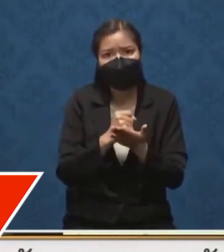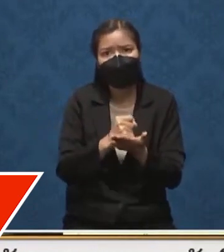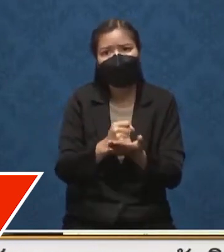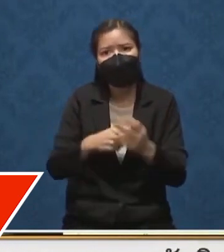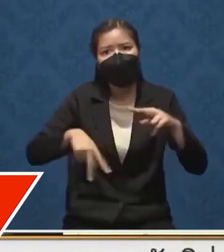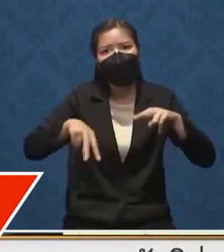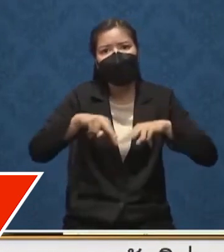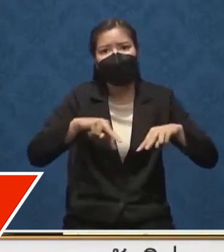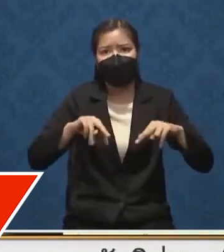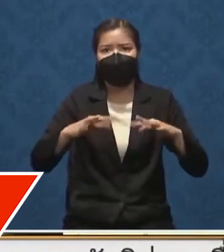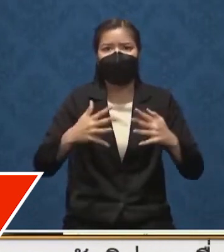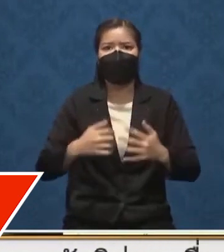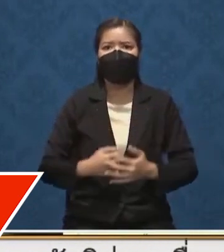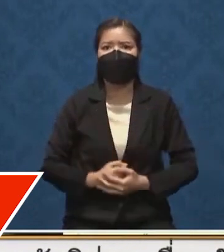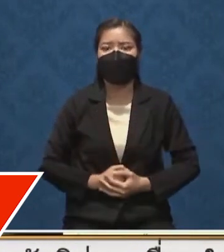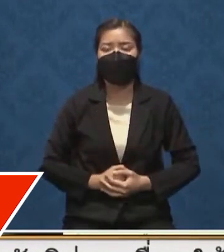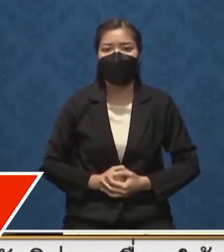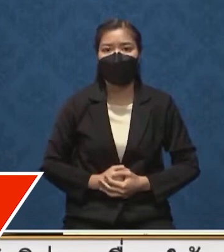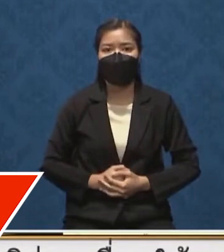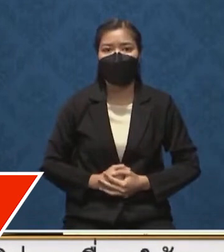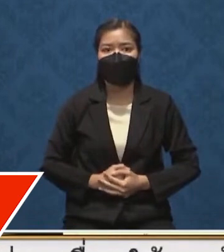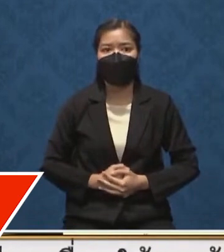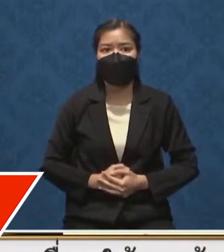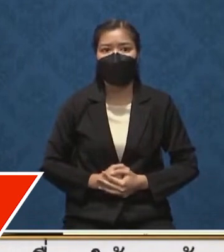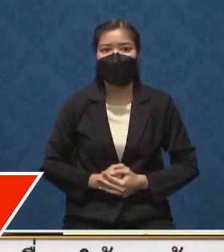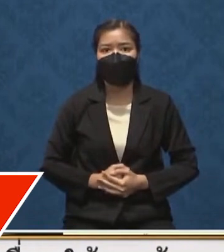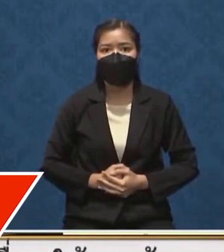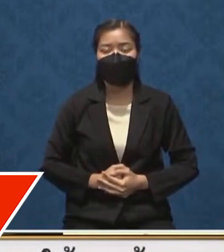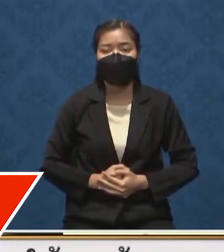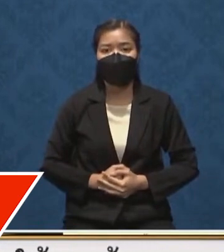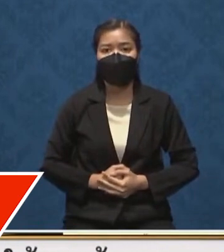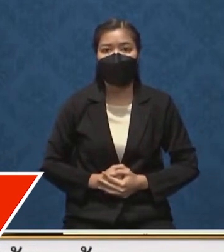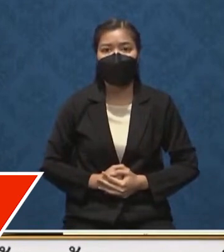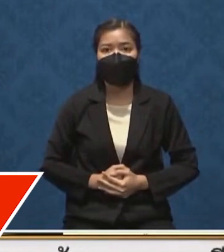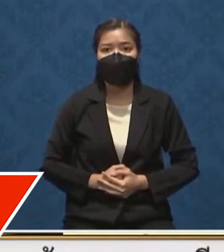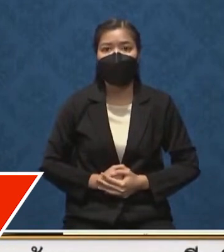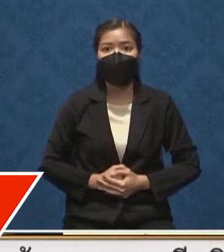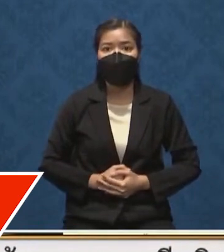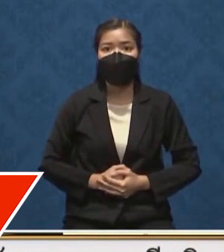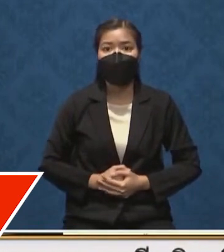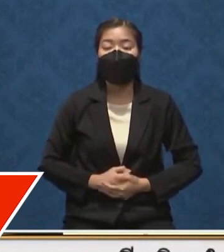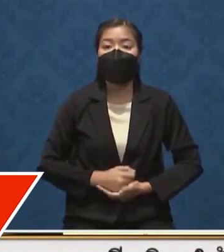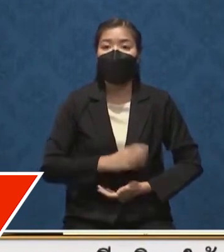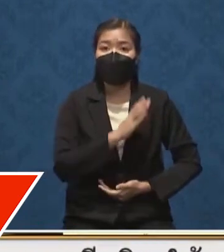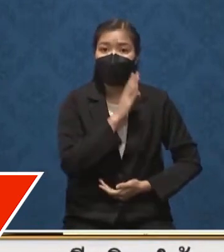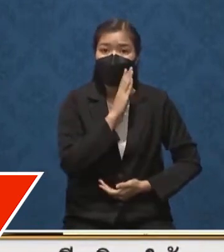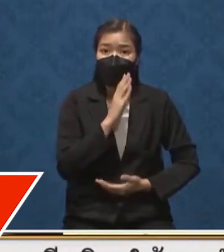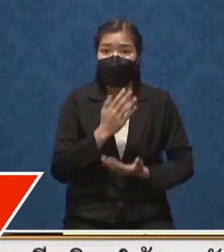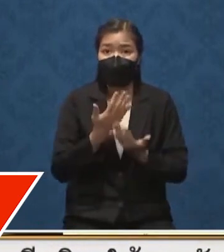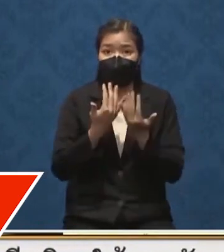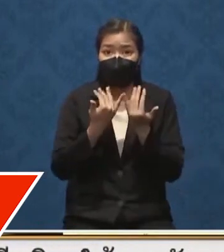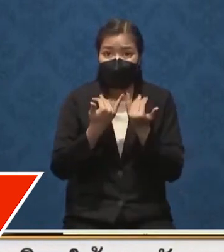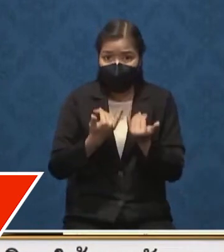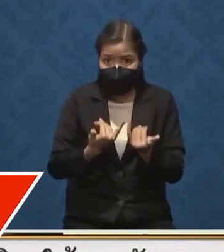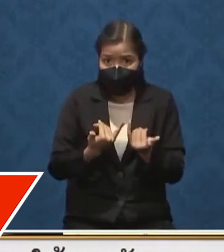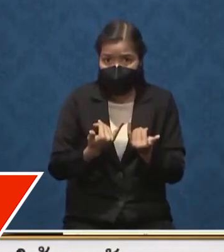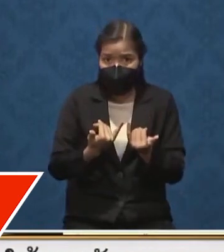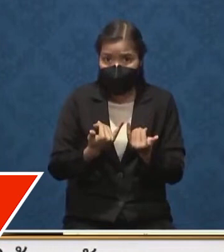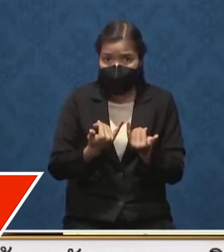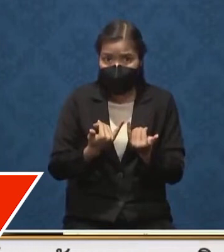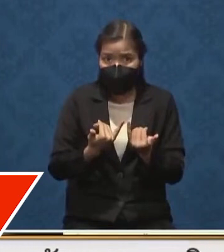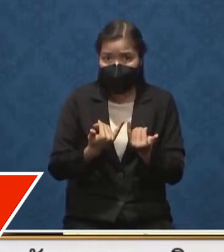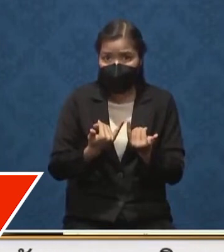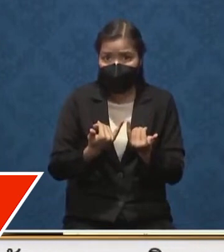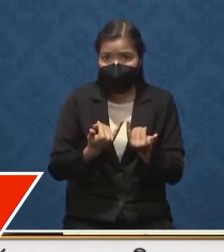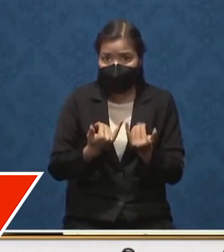ใช่คนถ้ามันอยู่ริมเหววันนี้เนี่ยเขาพร้อมที่จะถูกถีบตกเหว